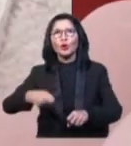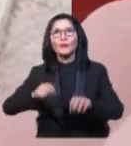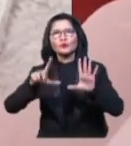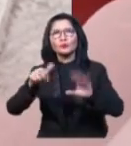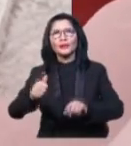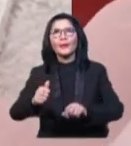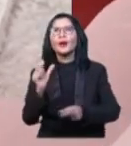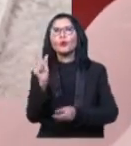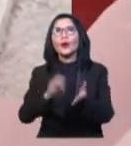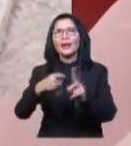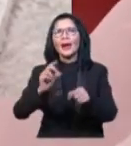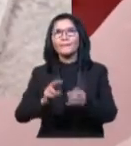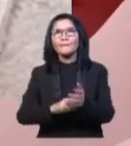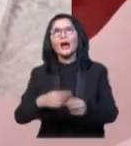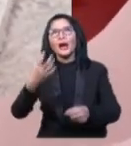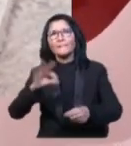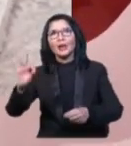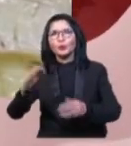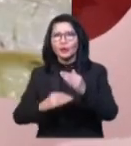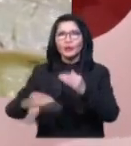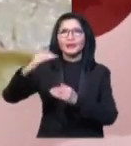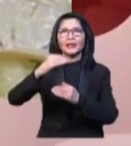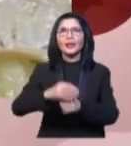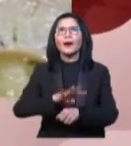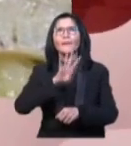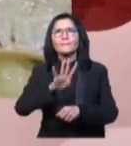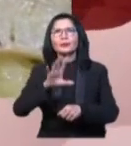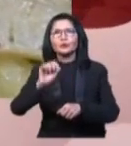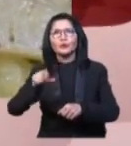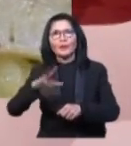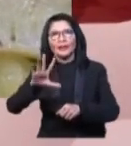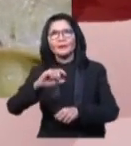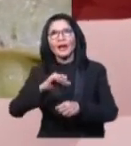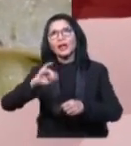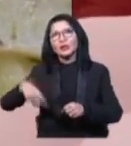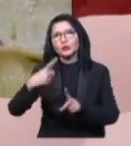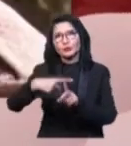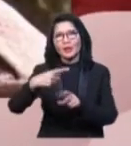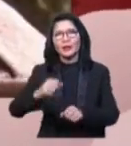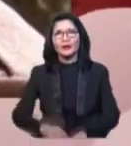juta pelaku usaha baru dan kenaikan 4,55 juta buruh informal.